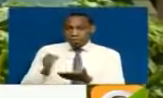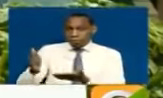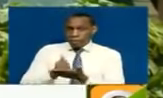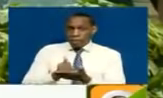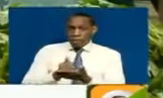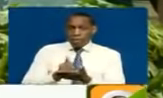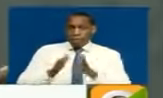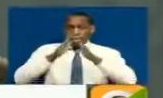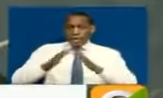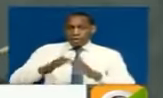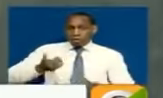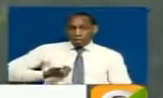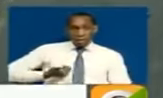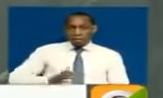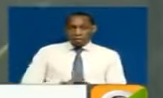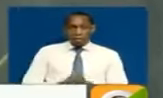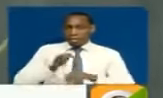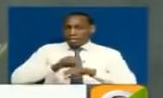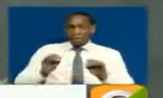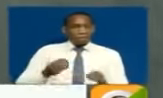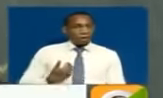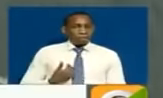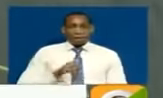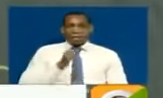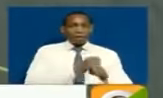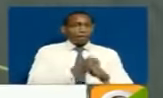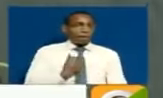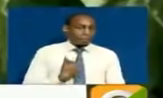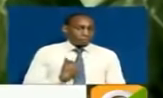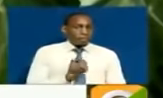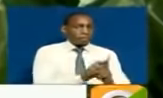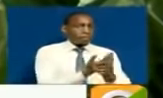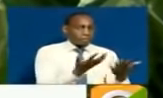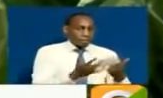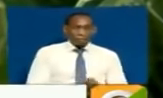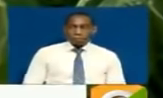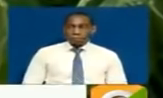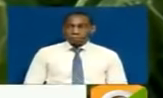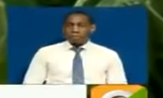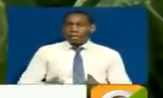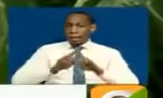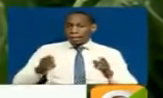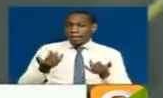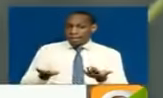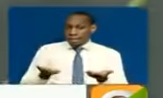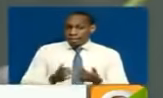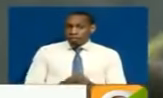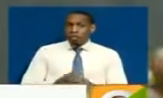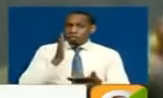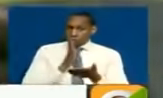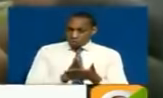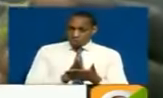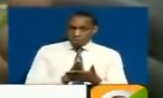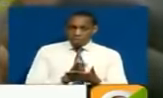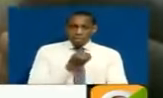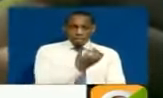umeajiri msichana wa nyumba, hana hiyo saa, pengine akona kazi zingine zenye anafanya. Lakini sasa